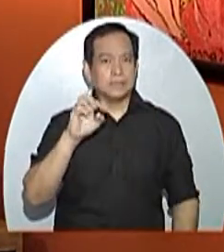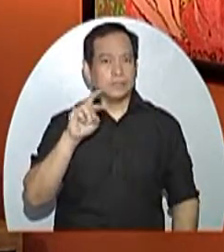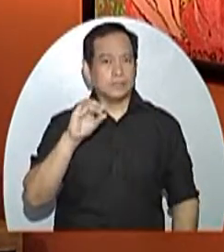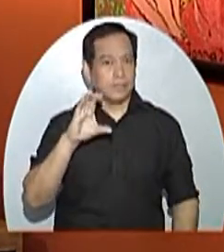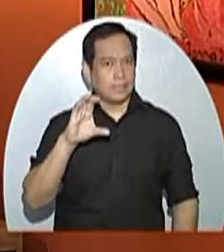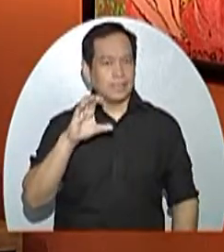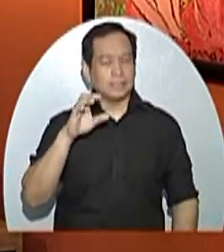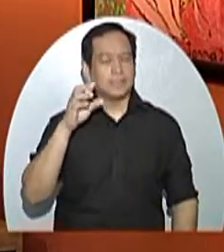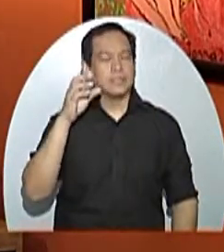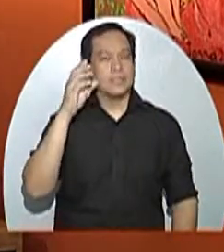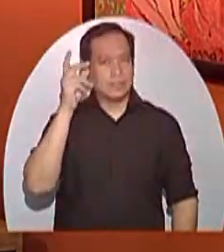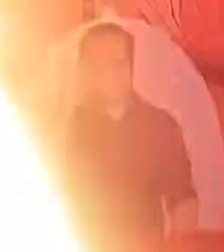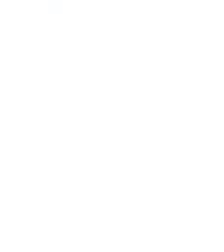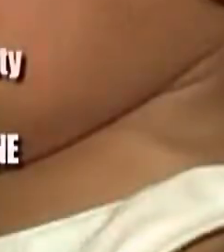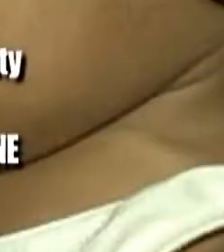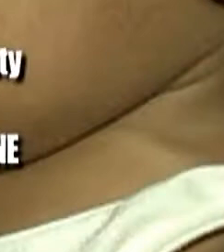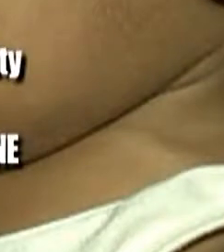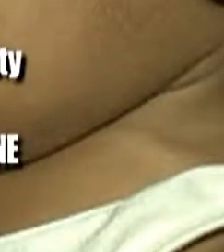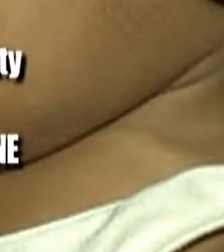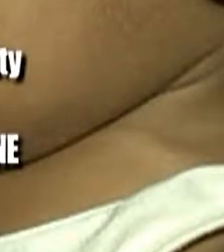Cedrick James Cahilig.